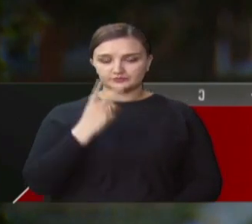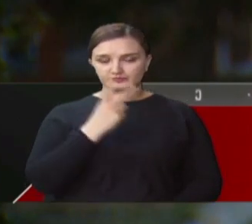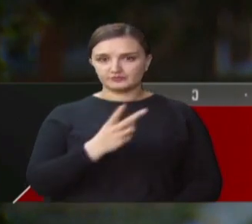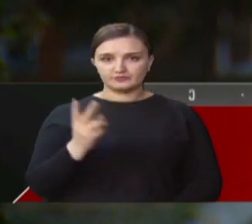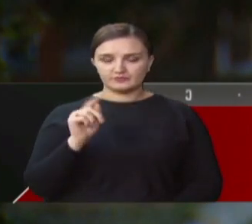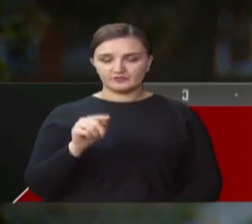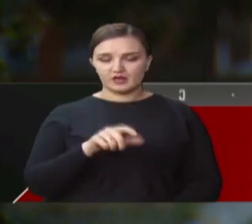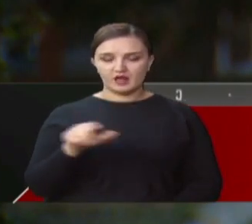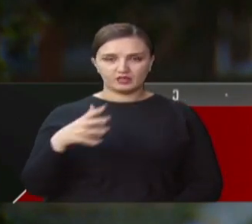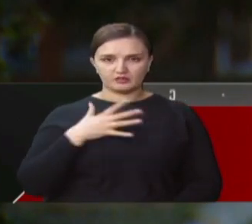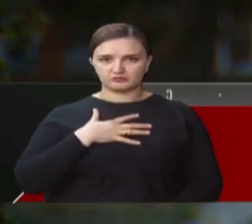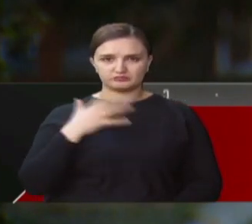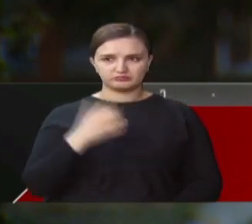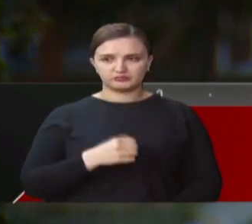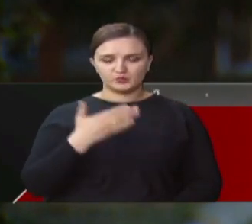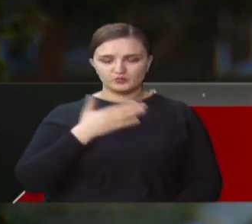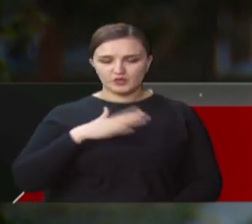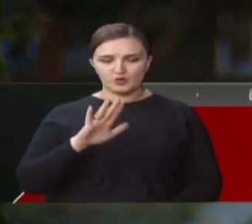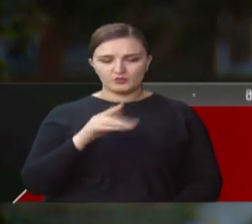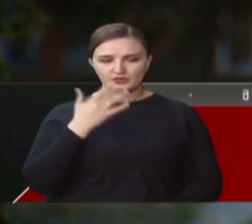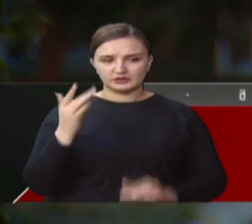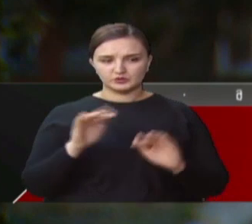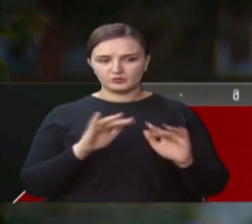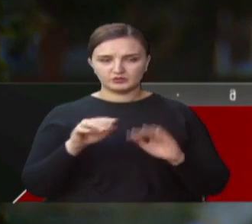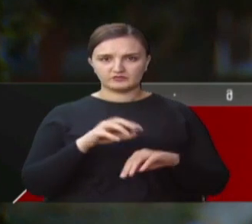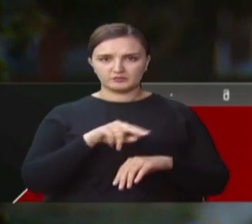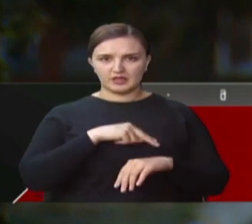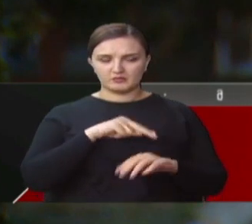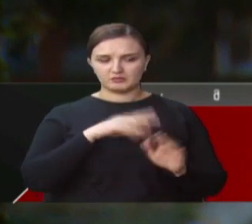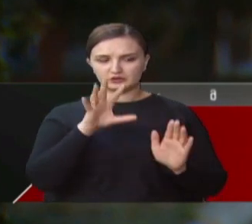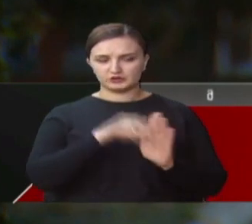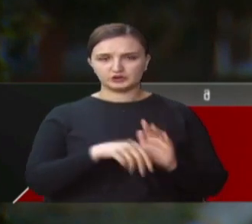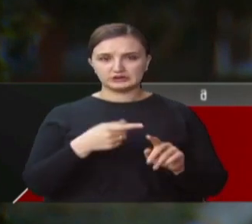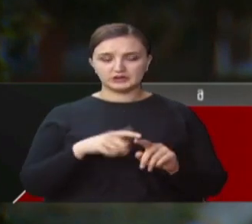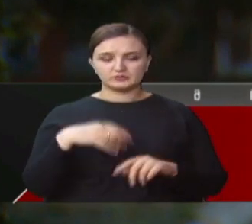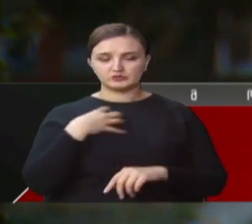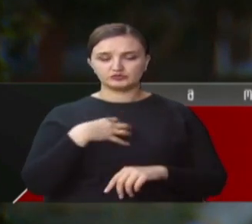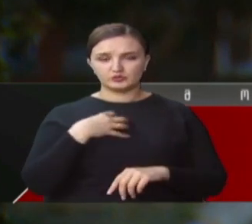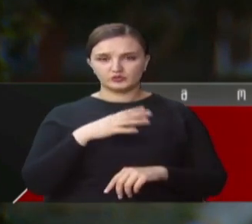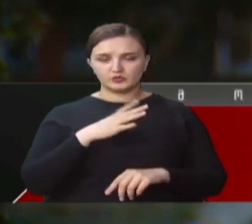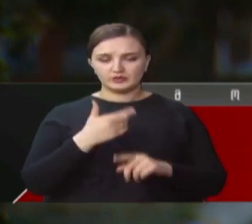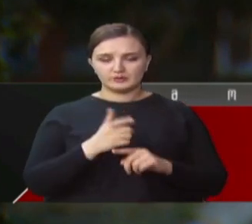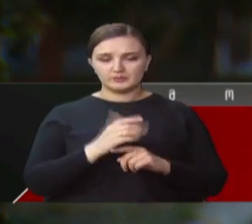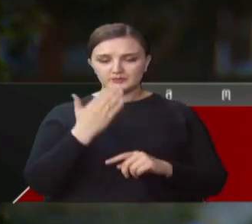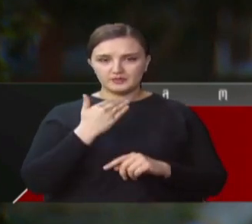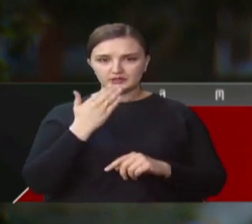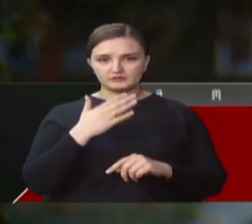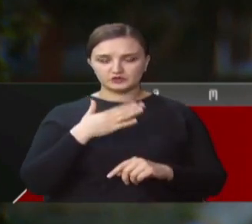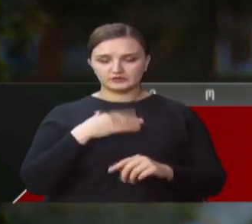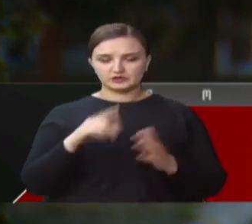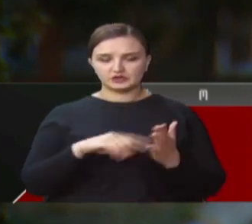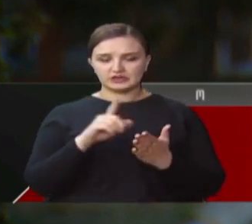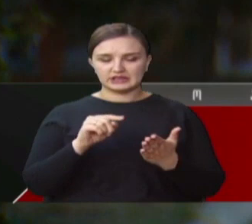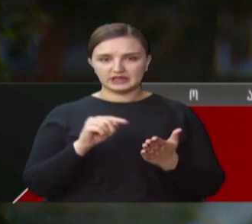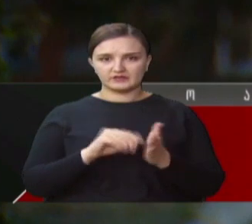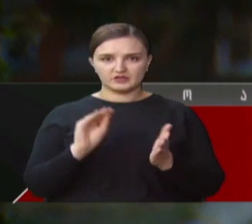ამომრჩეველი არის უკმაყოფილო ნაციონალური მოძრაობის პარლამენტში ყოფნით და ძალიან მნიშვნელოვანი იყო და ძალიან მარტივი რეალურად, რომ ჩვენ ეს